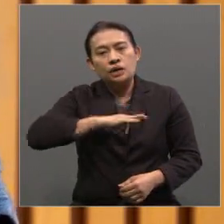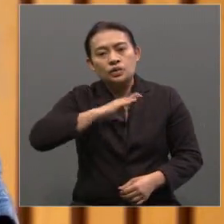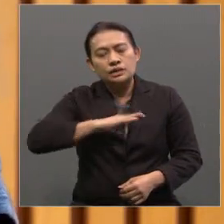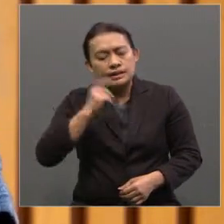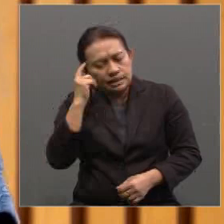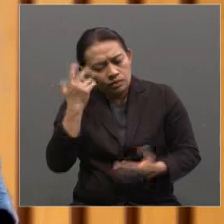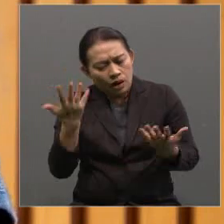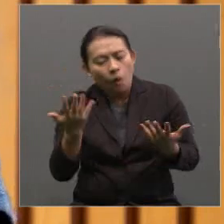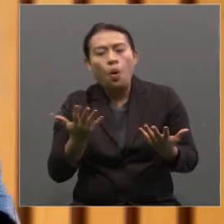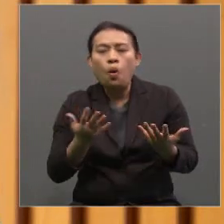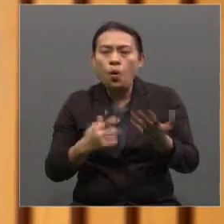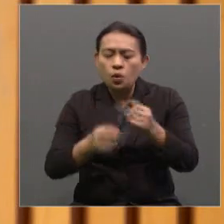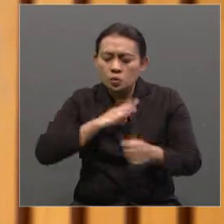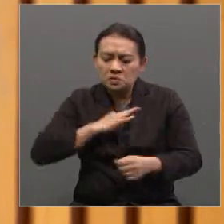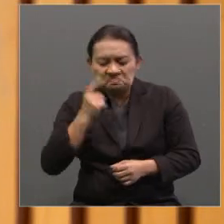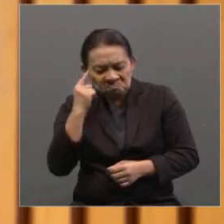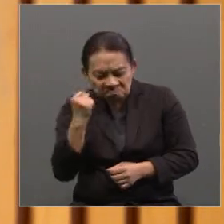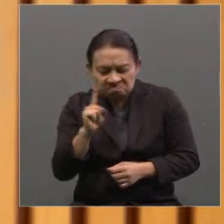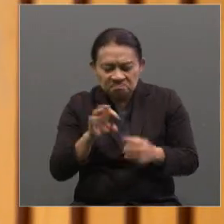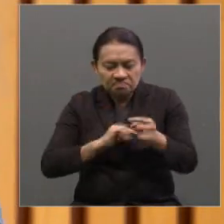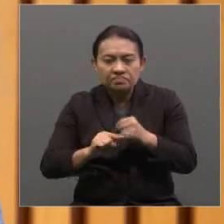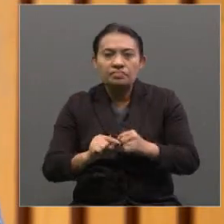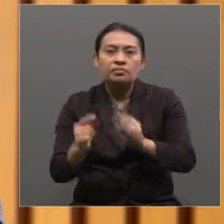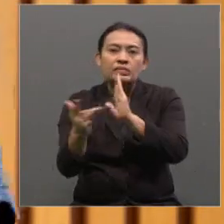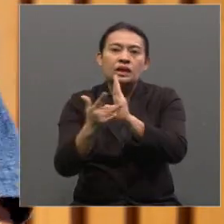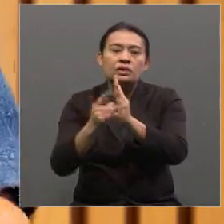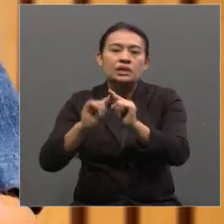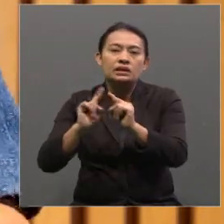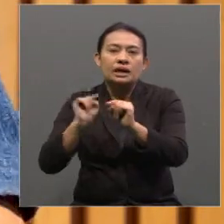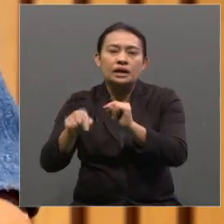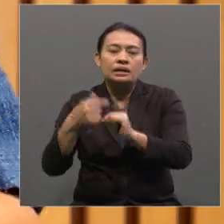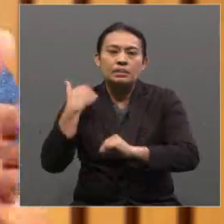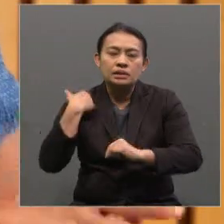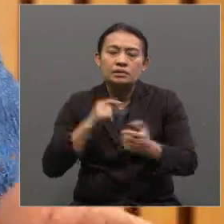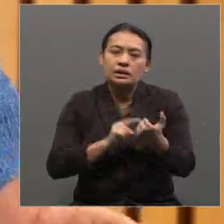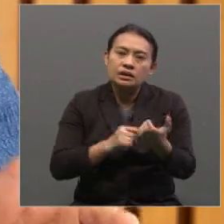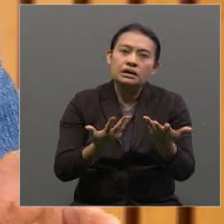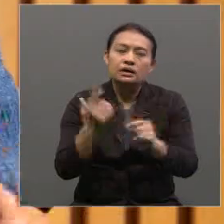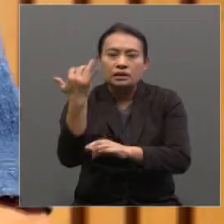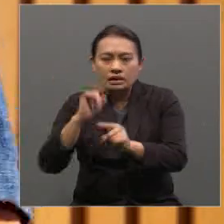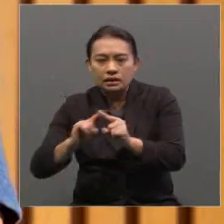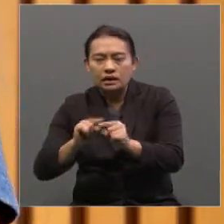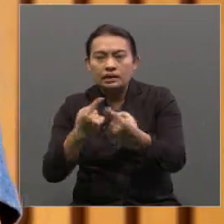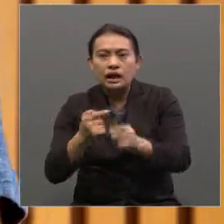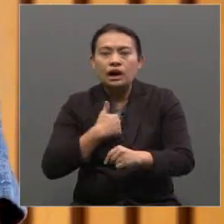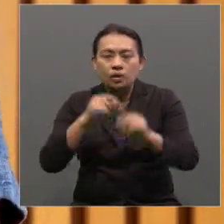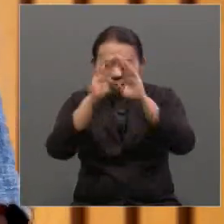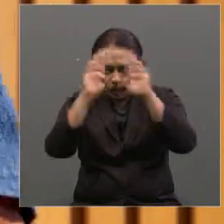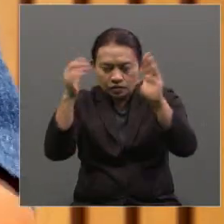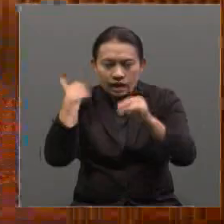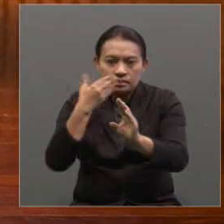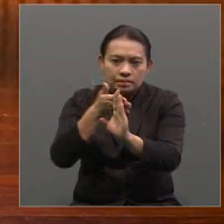คิดว่ามันเข้มข้นเพราะอะไรฮะเพราะว่าเทคโนโลยีเนี่ยมันเอื้ออำนวยแต่ไม่ได้แปลว่าเราเนี่ยไม่มีประสบการณ์ในการผ่านเรื่องราวแบบนี้มา